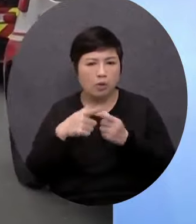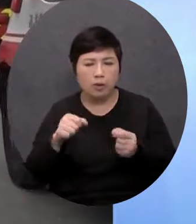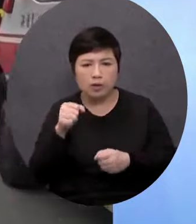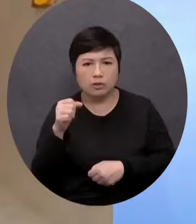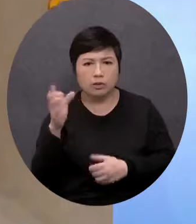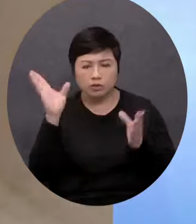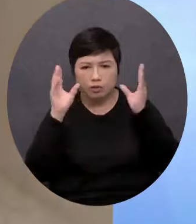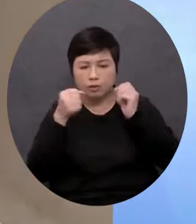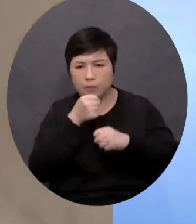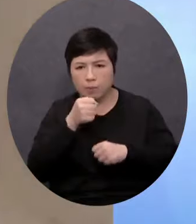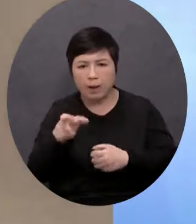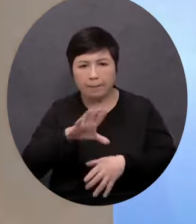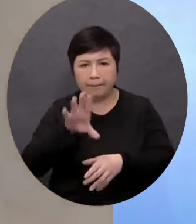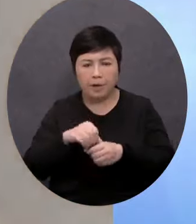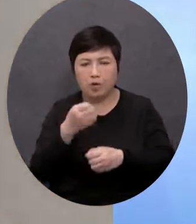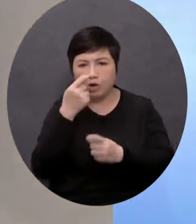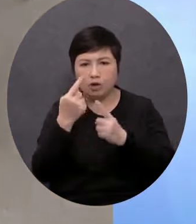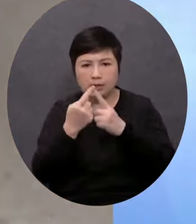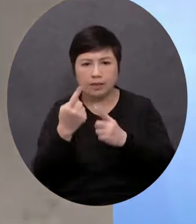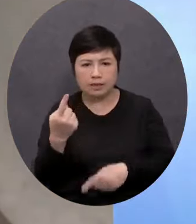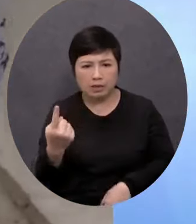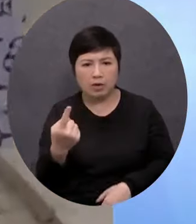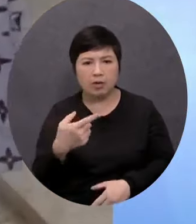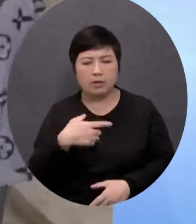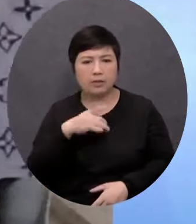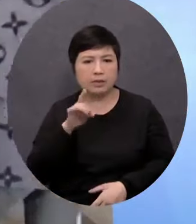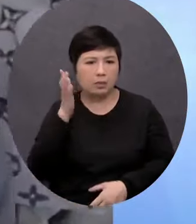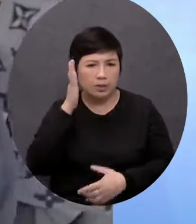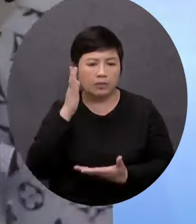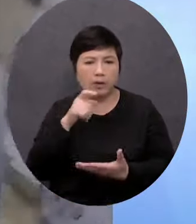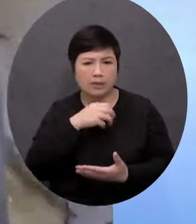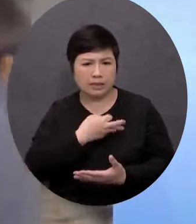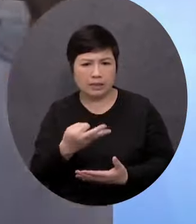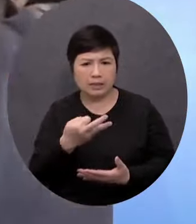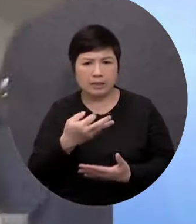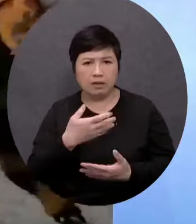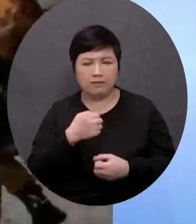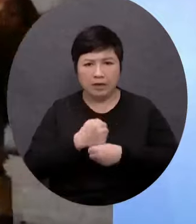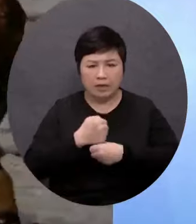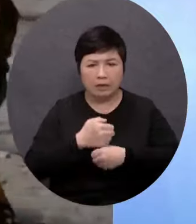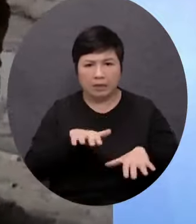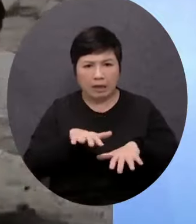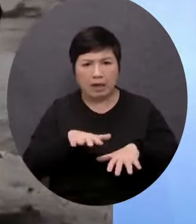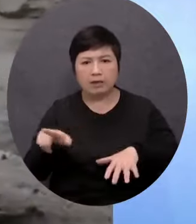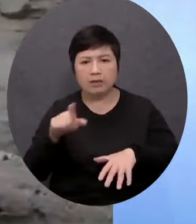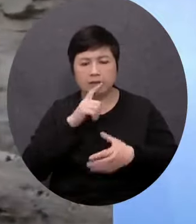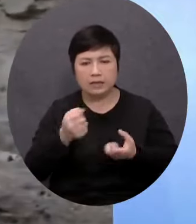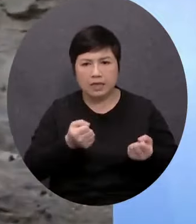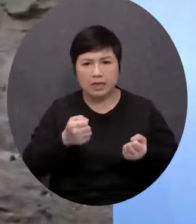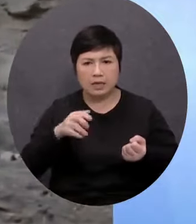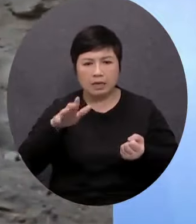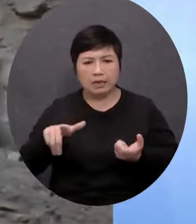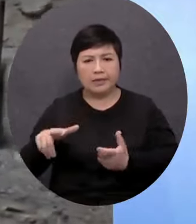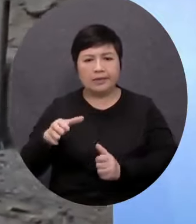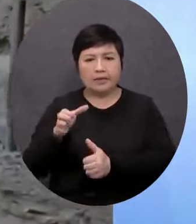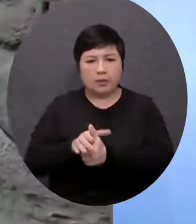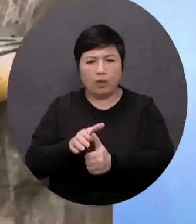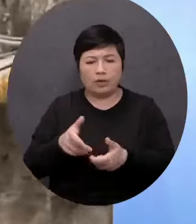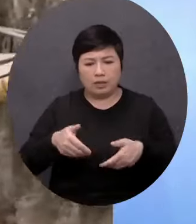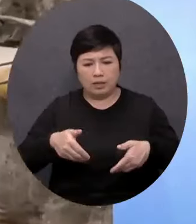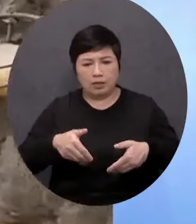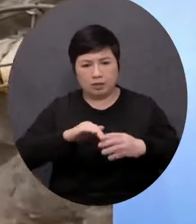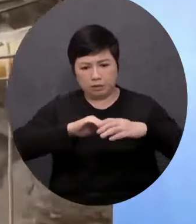人。有酒店员工说，星期三在翻工途中遇到地震，员工车被砸，被困在九曲洞的隧道